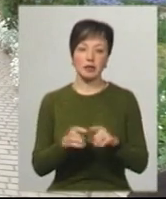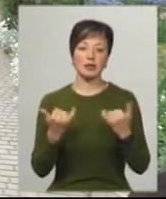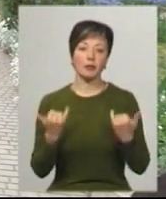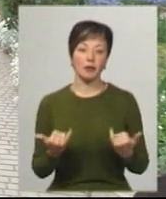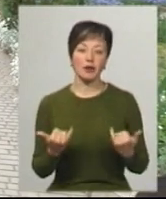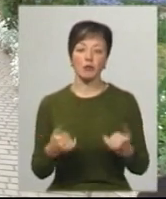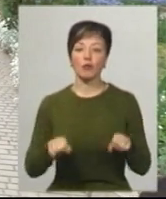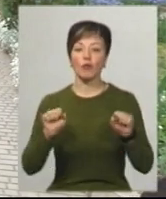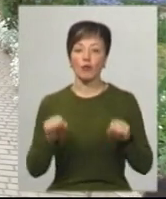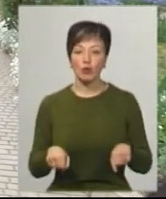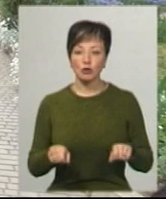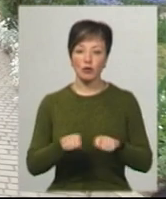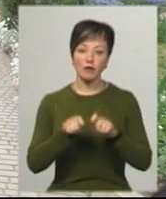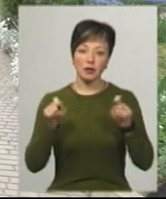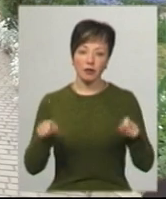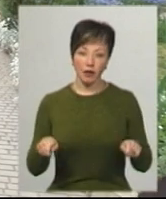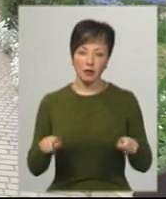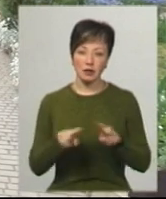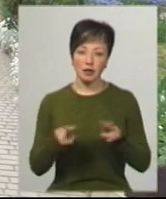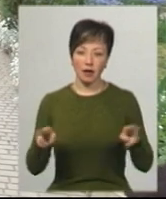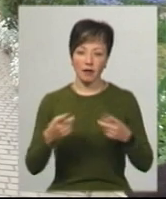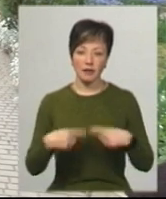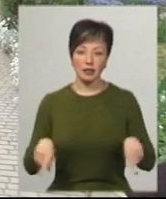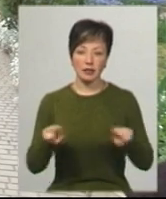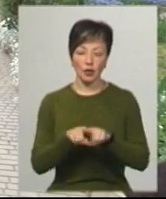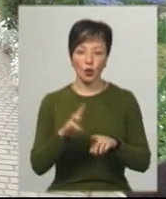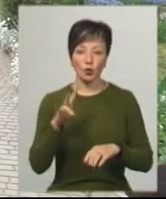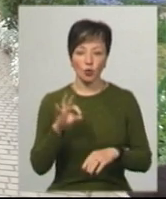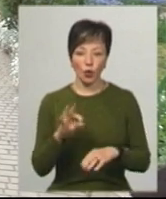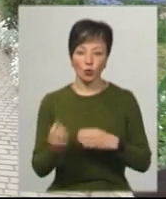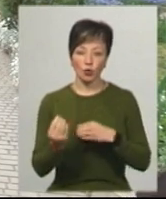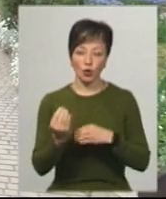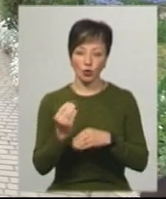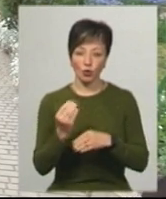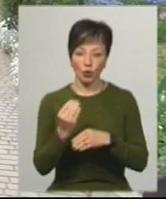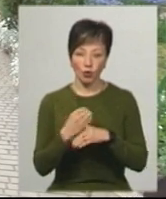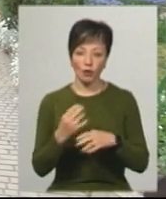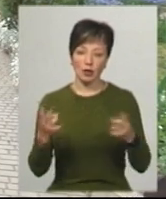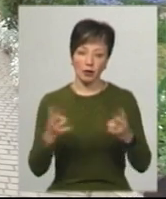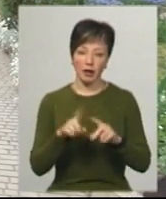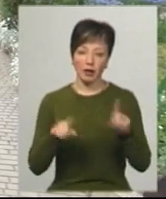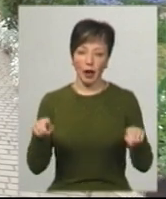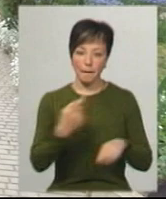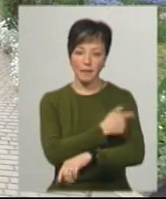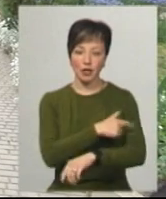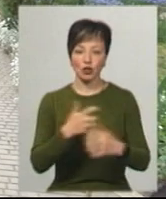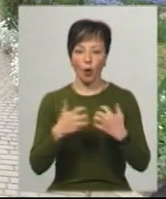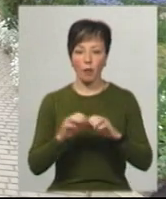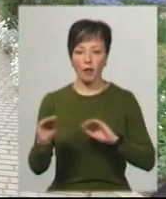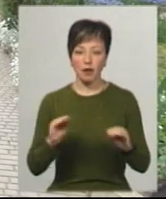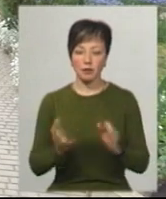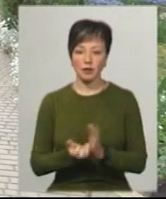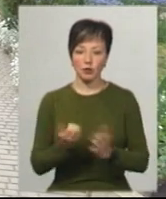ми можемо відкриватися як відділення, але нам додатково треба деяке медичне обладнання для